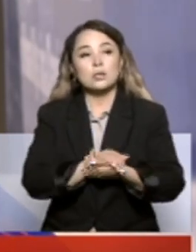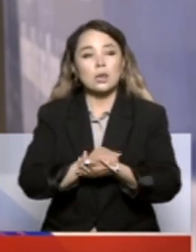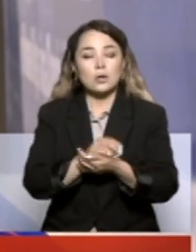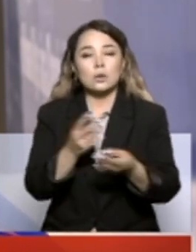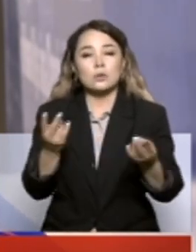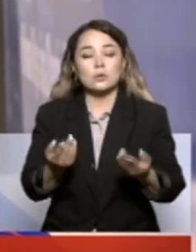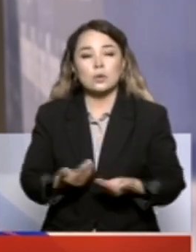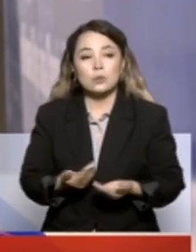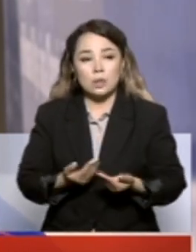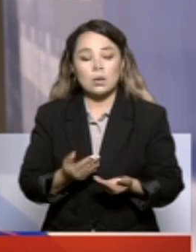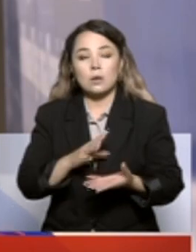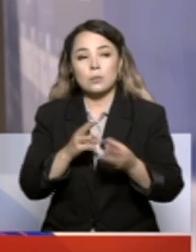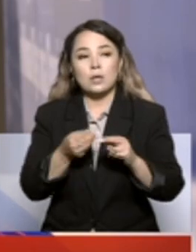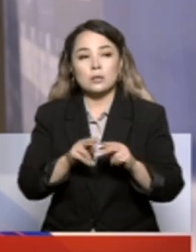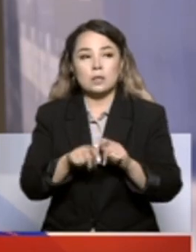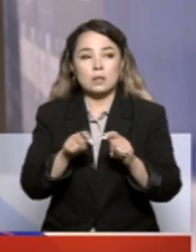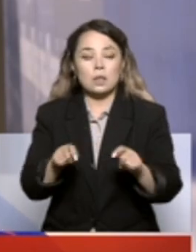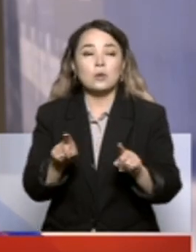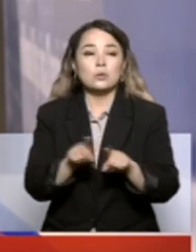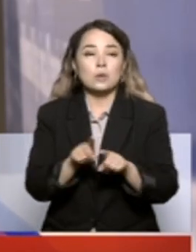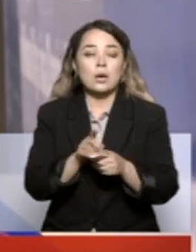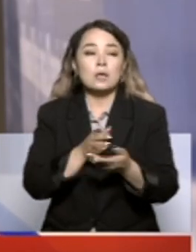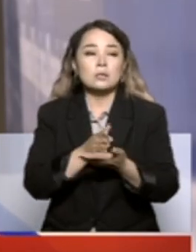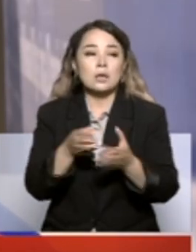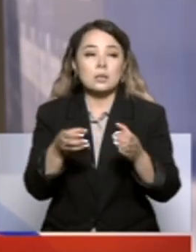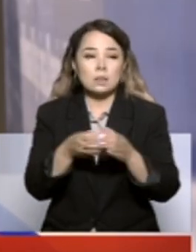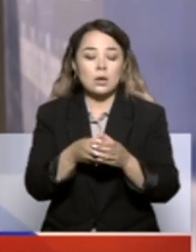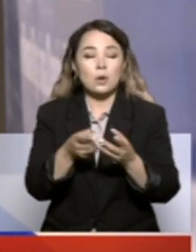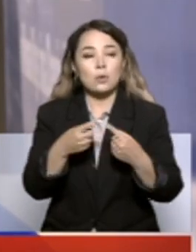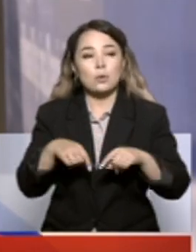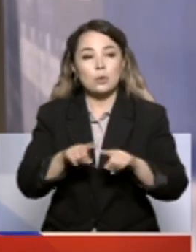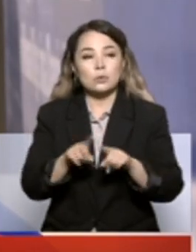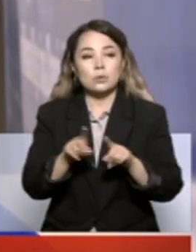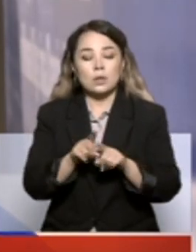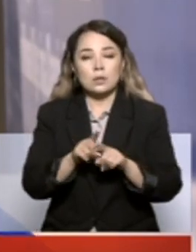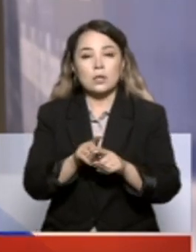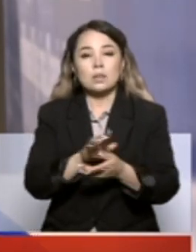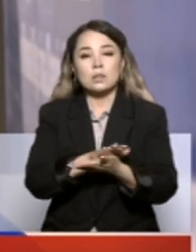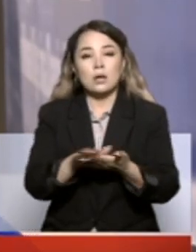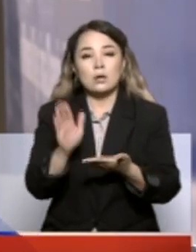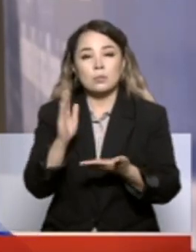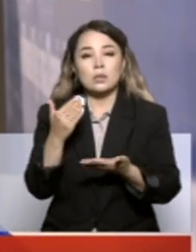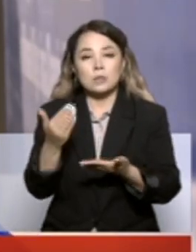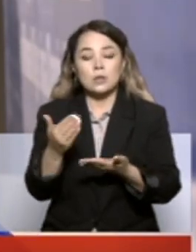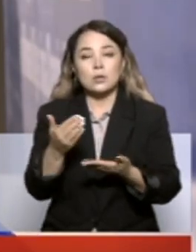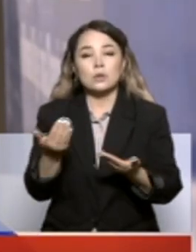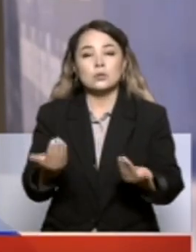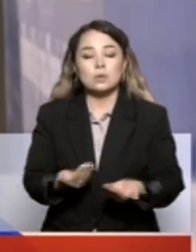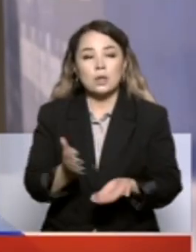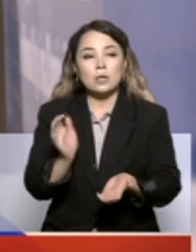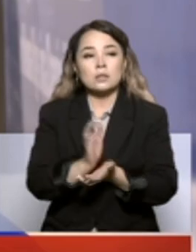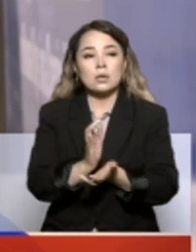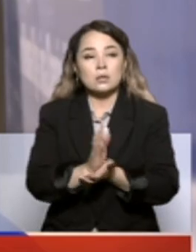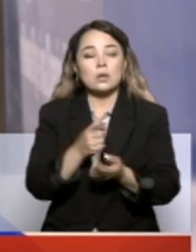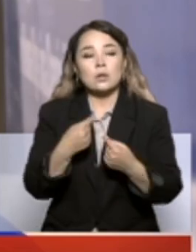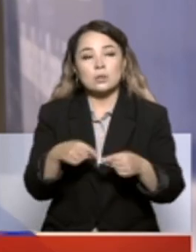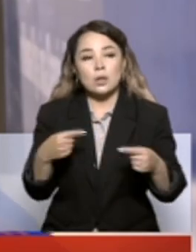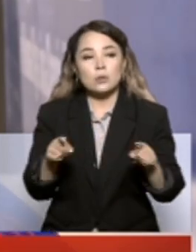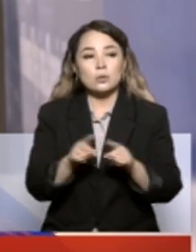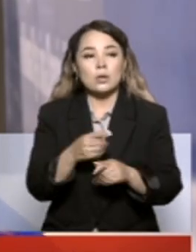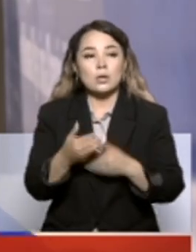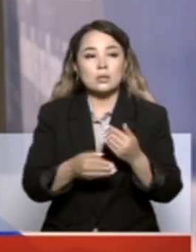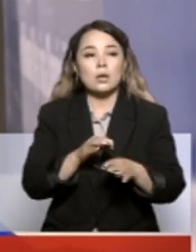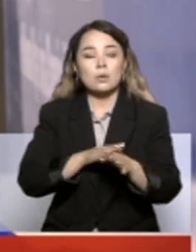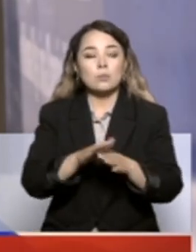тиіс. Қай жағынан алғанда да, мейлі ол саясат болсын, қоршаған ортаның тазалығы болсын, дүниені кірлетуге тырысқан қандай да бір